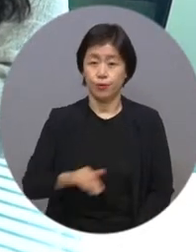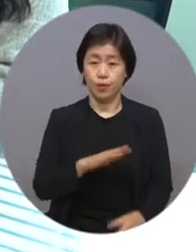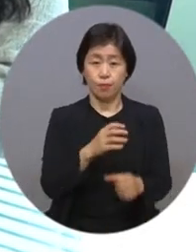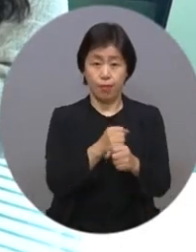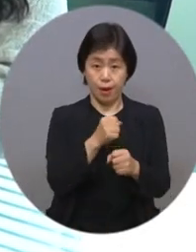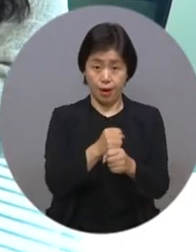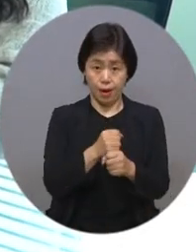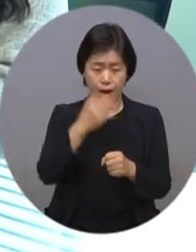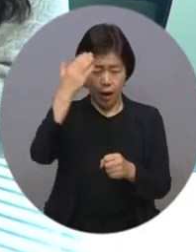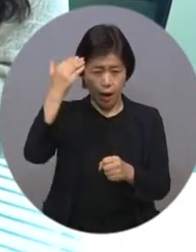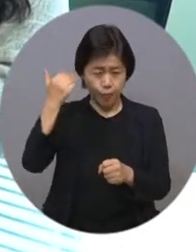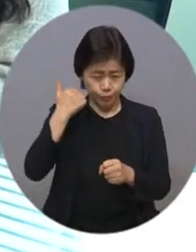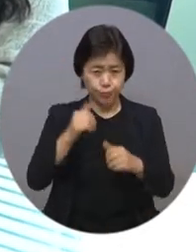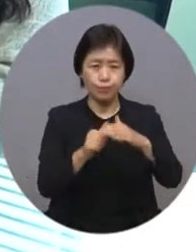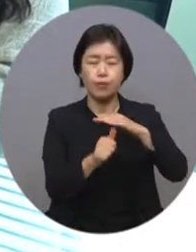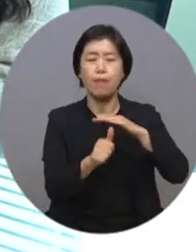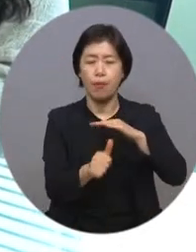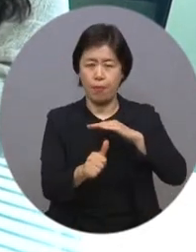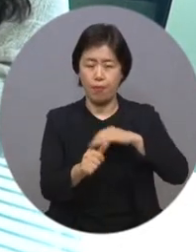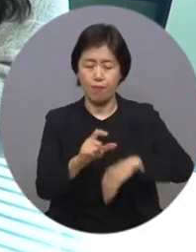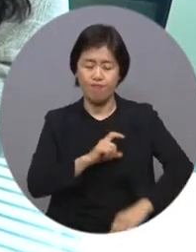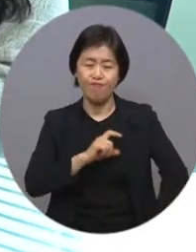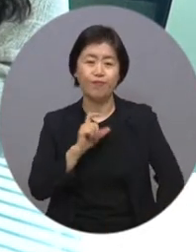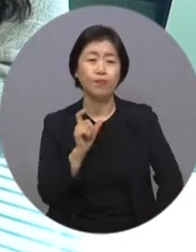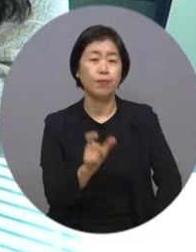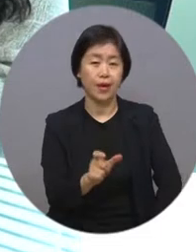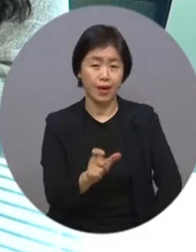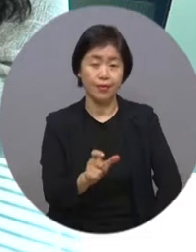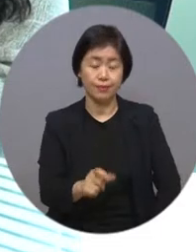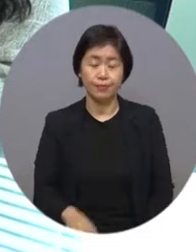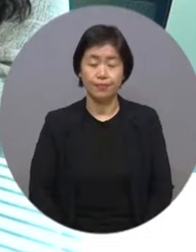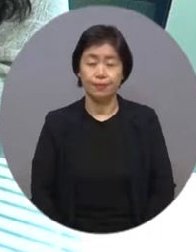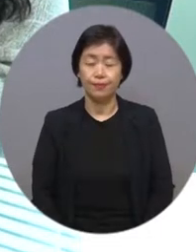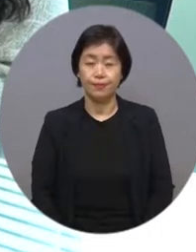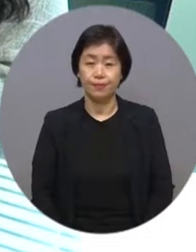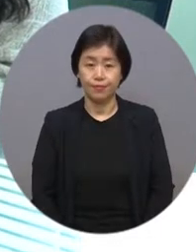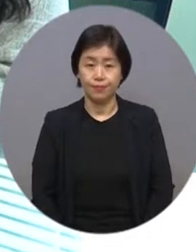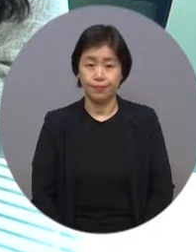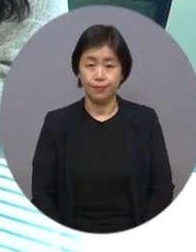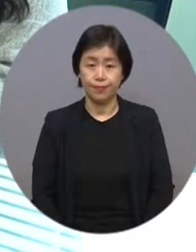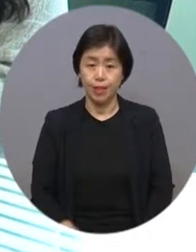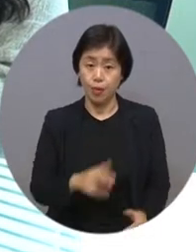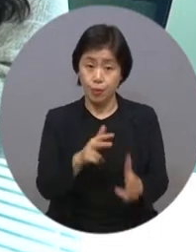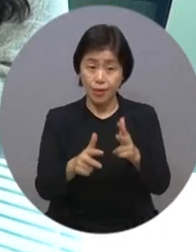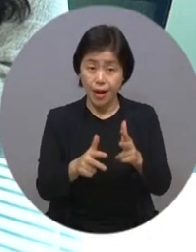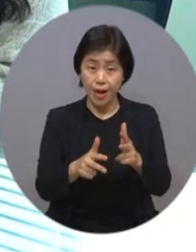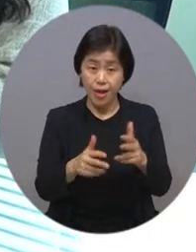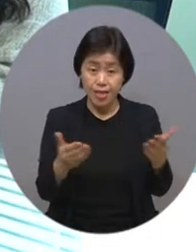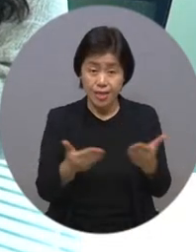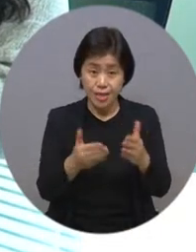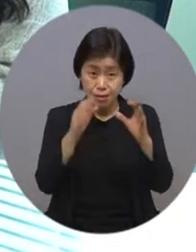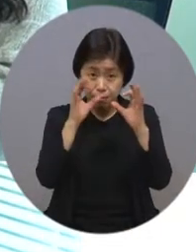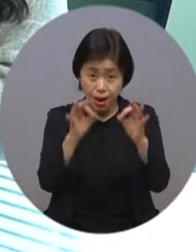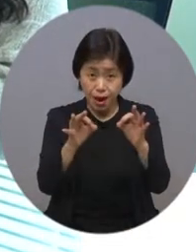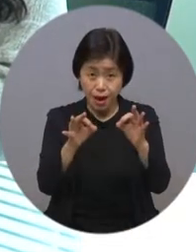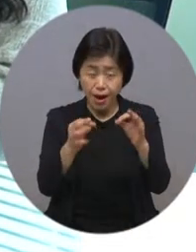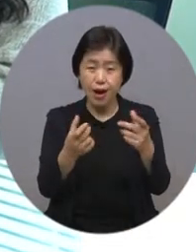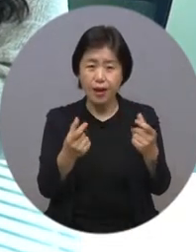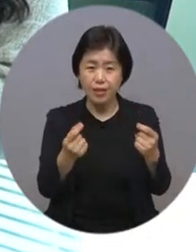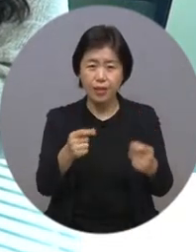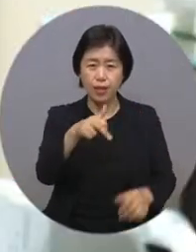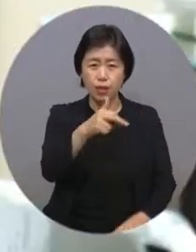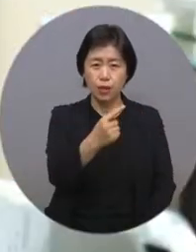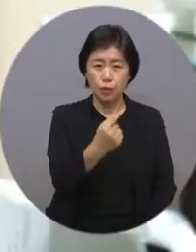메이드 인 코리아라는 제품을 가지고 생산을 하는데, 라인에서도 보셨겠지만 저희는 이제 콤베아라는 그런 방식을 쓰지